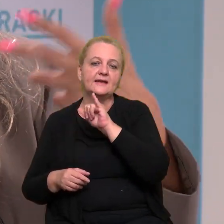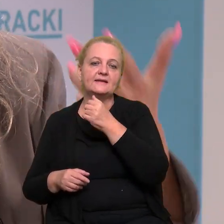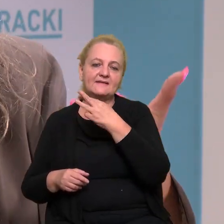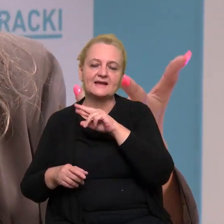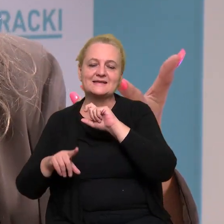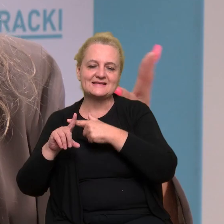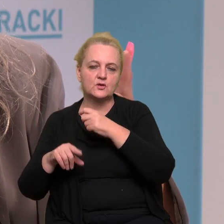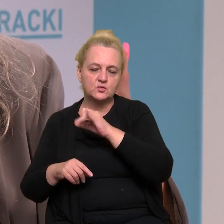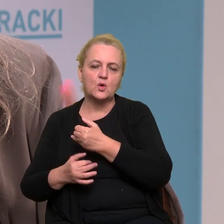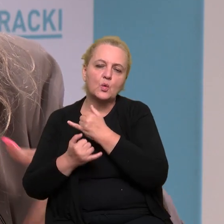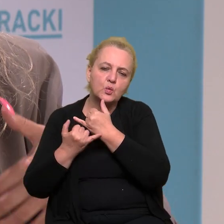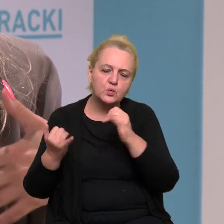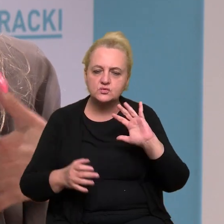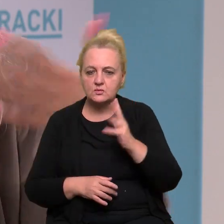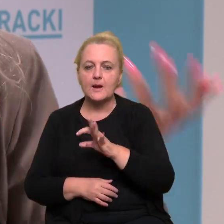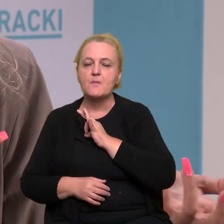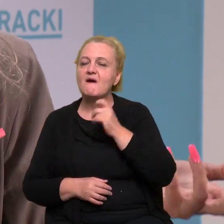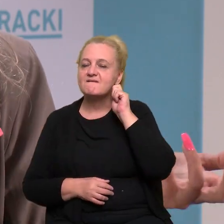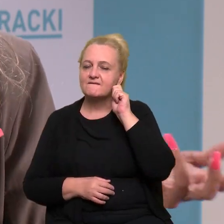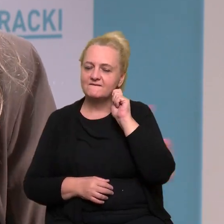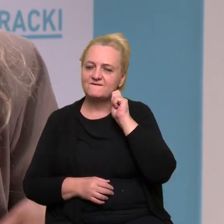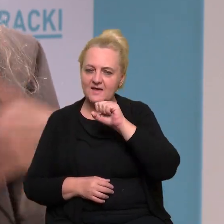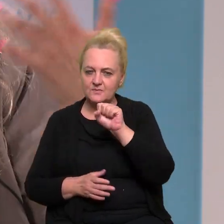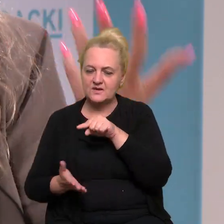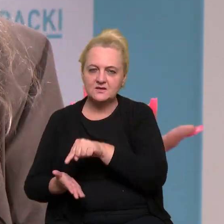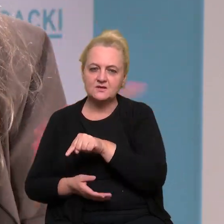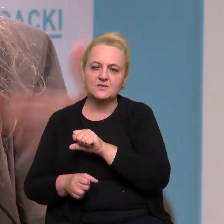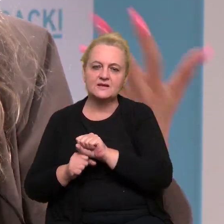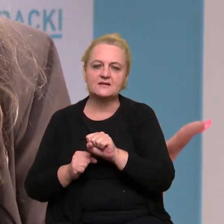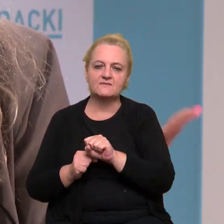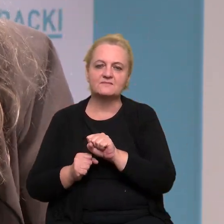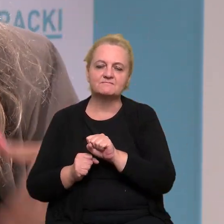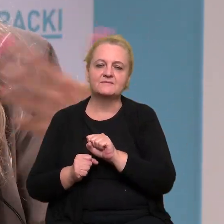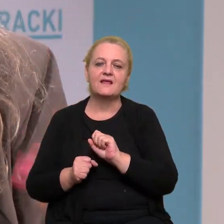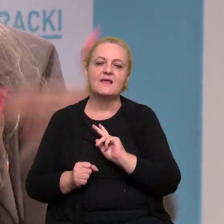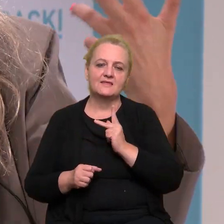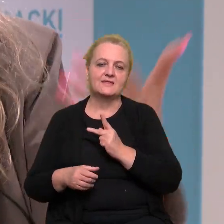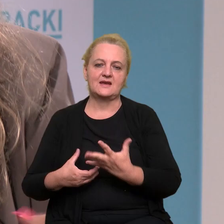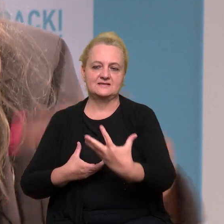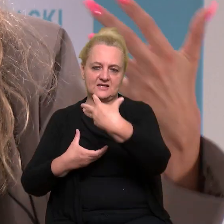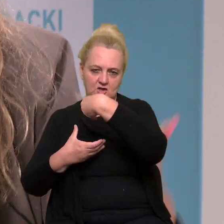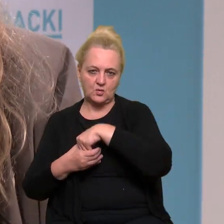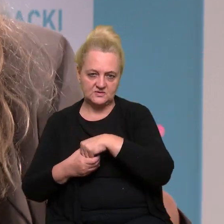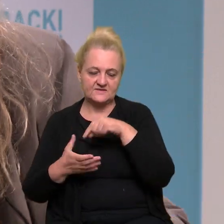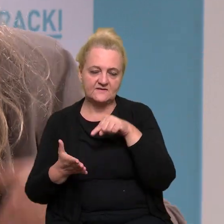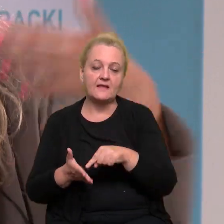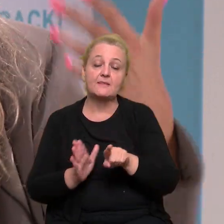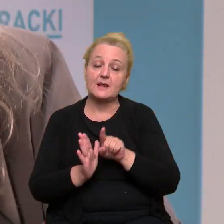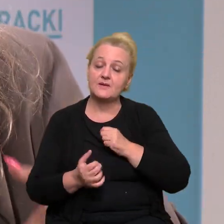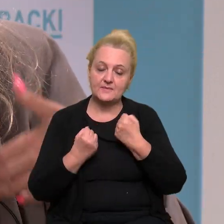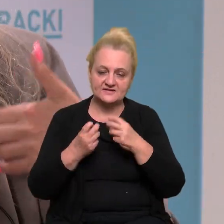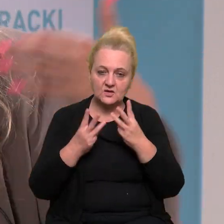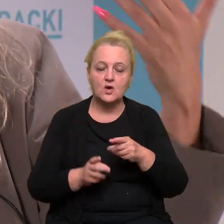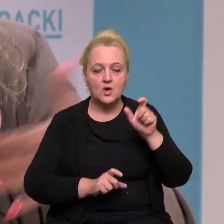interseksualnością, różnorodnością i mój feminizm jest transinkluzywny i to dla mnie jest bardzo ważne,